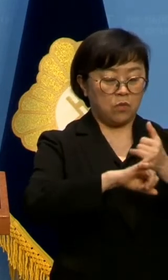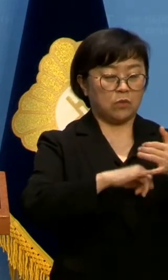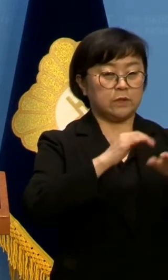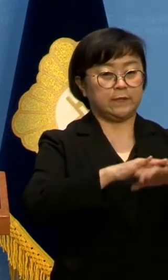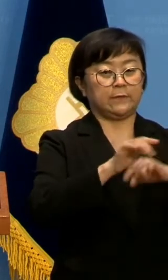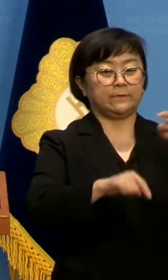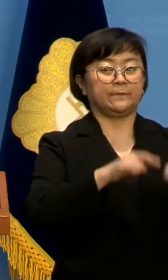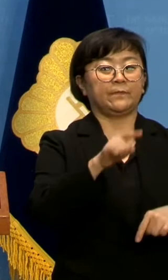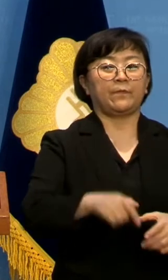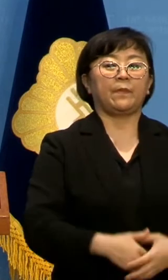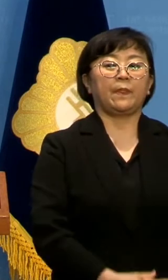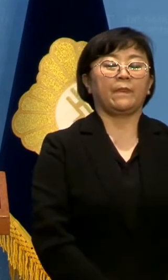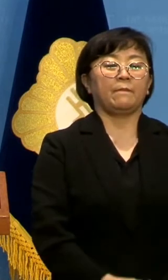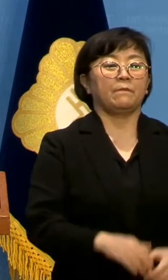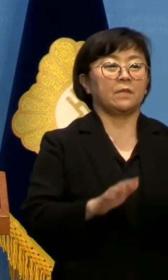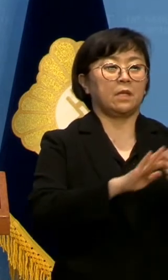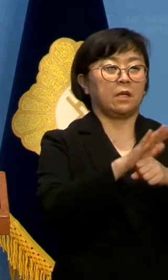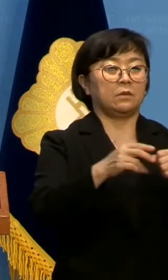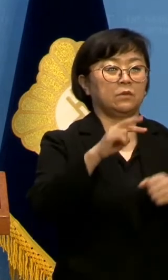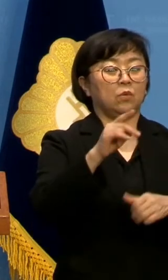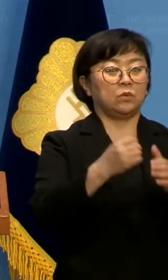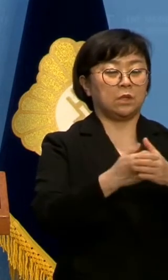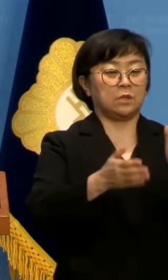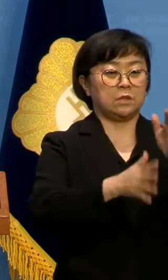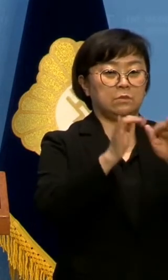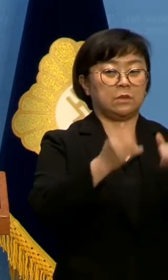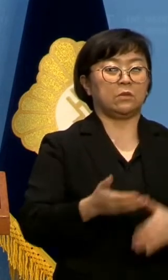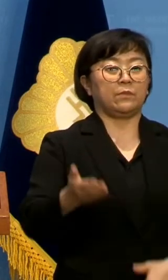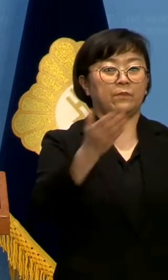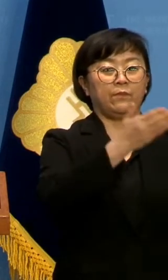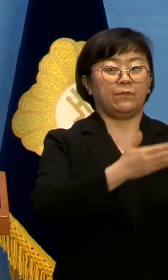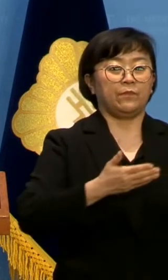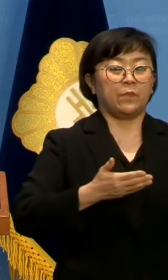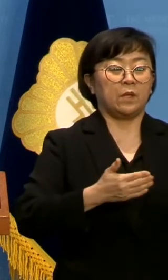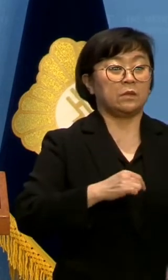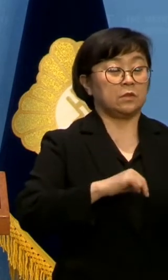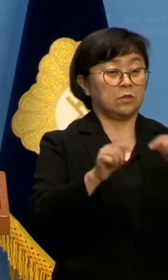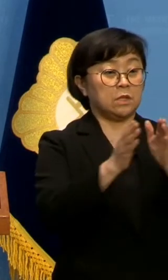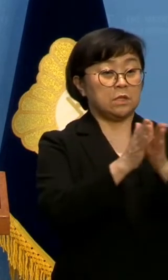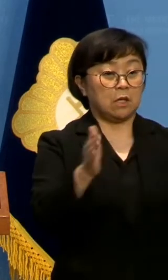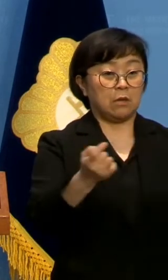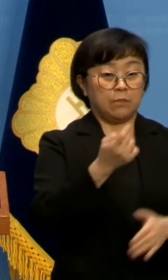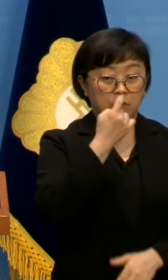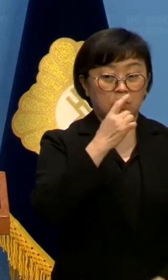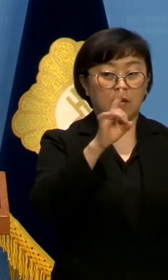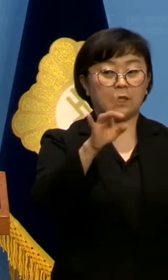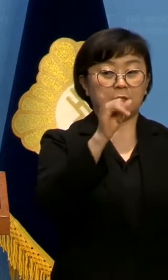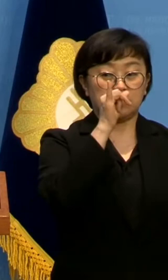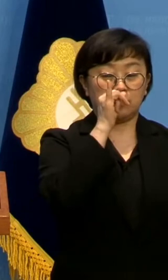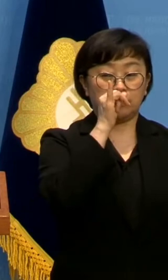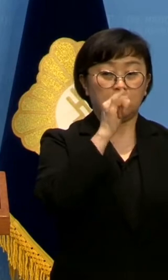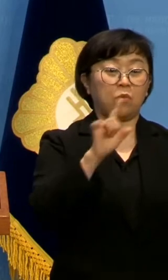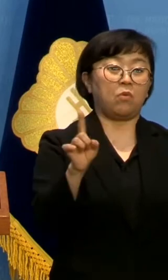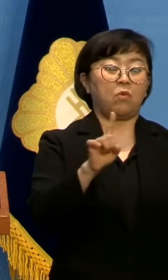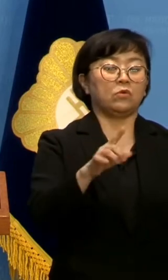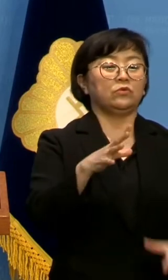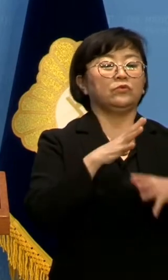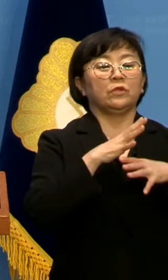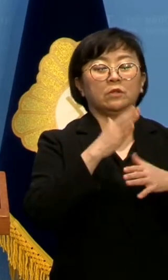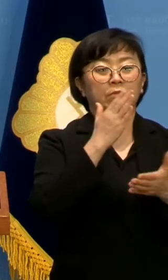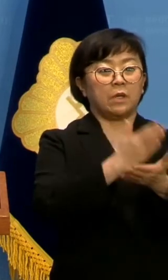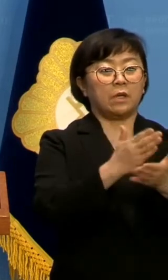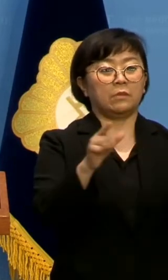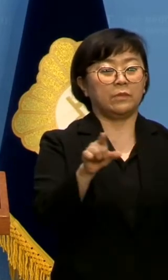실천하겠습니다. 사랑하는 동탄 시민 여러분, 정치를 시작하며 배운 것이 하나 있다면 두려워할